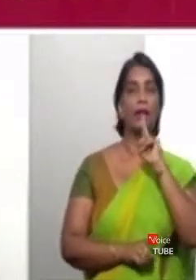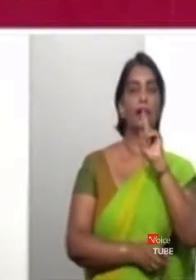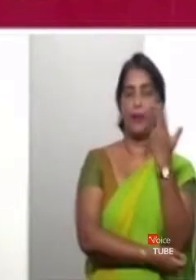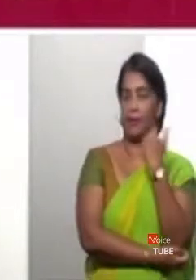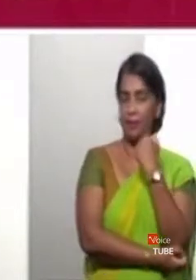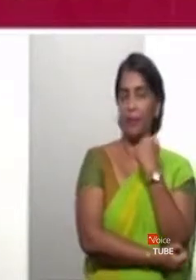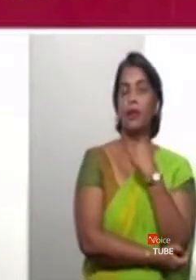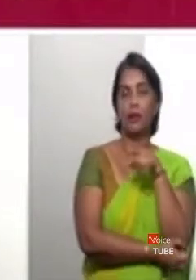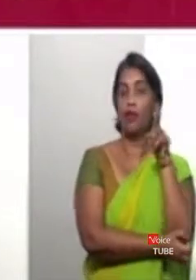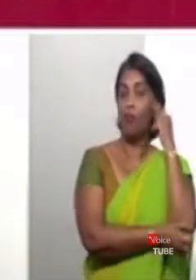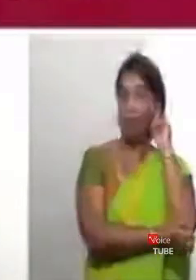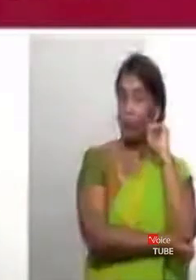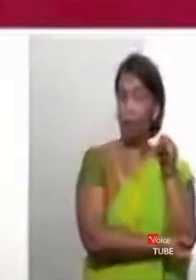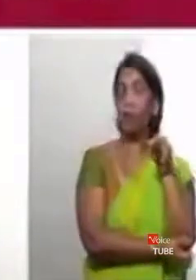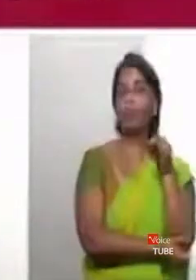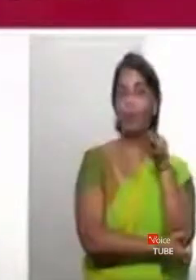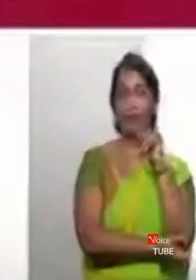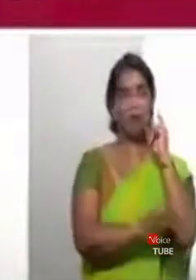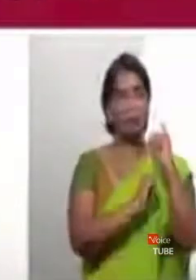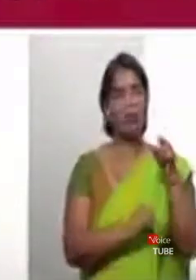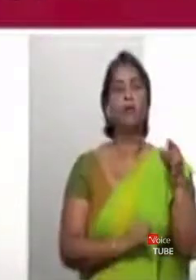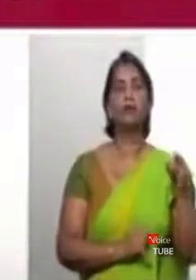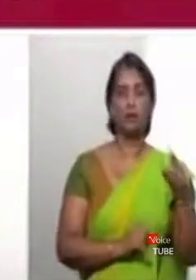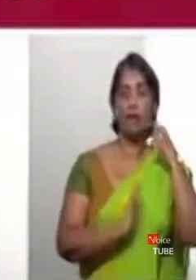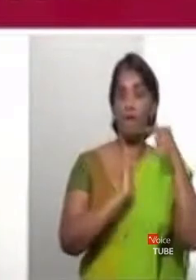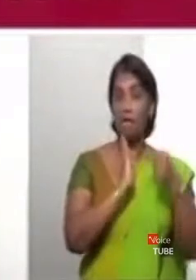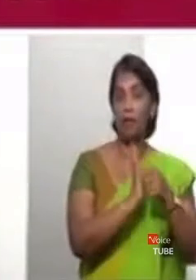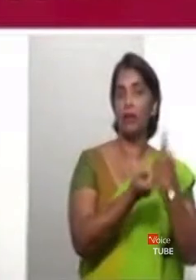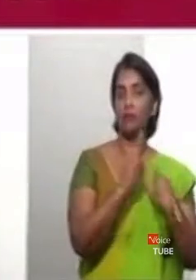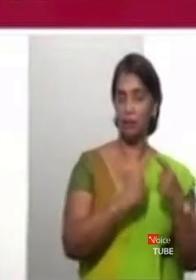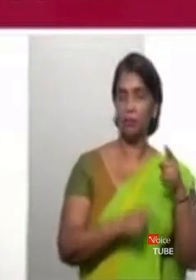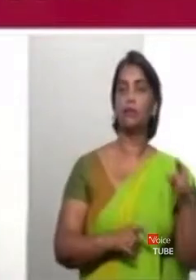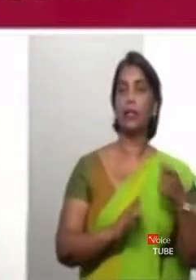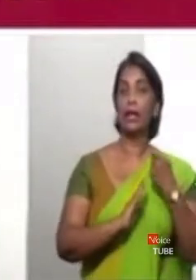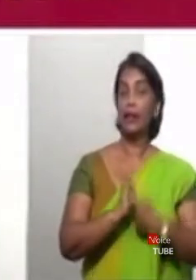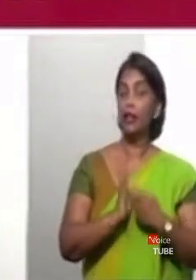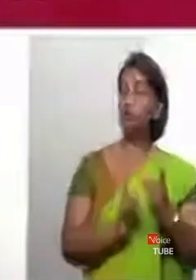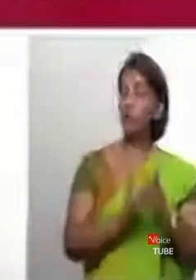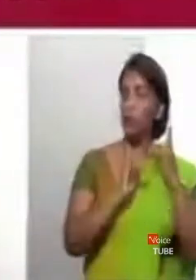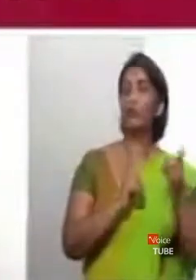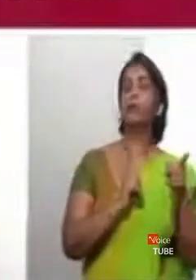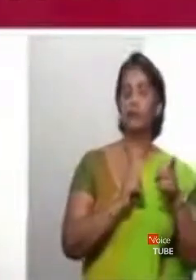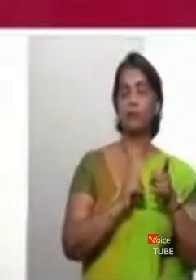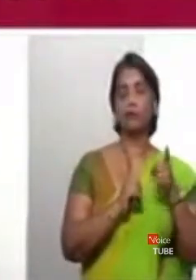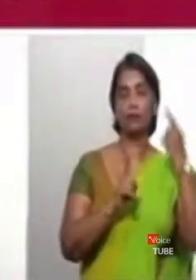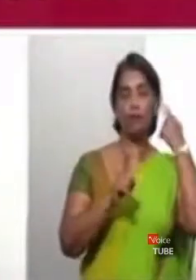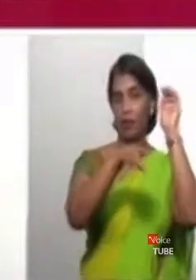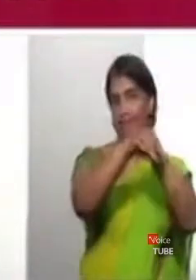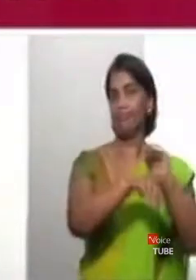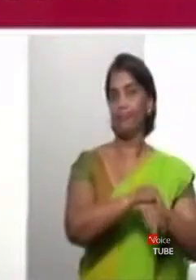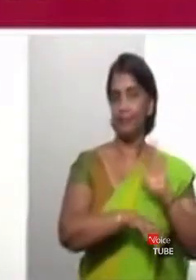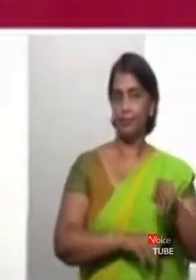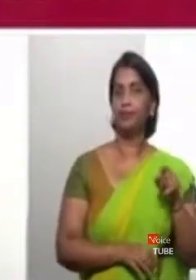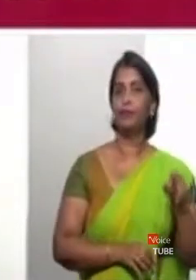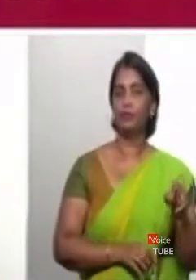එහෙම කියන්න බෑ. ඒ අය පිළිබඳ තියෙන චෝදනා විභාගෙත් ලක් කරලා නීත්‍යානුකූලව තමයි ඒ අය